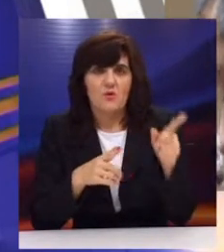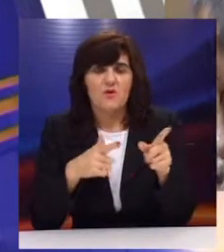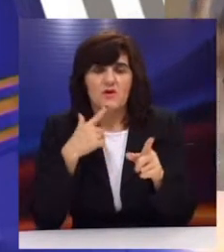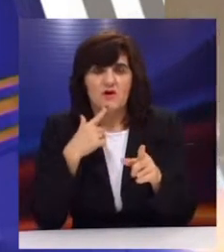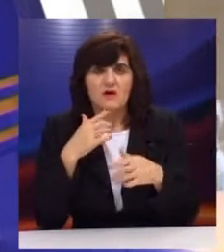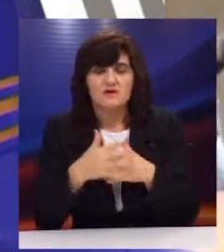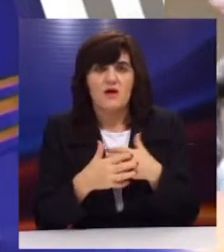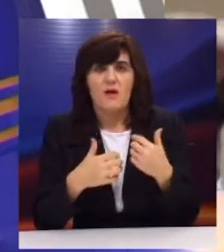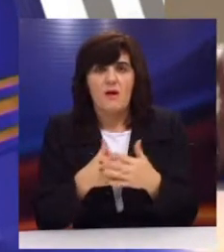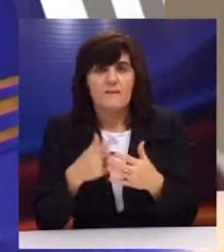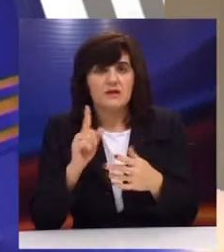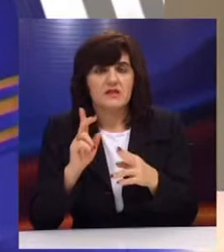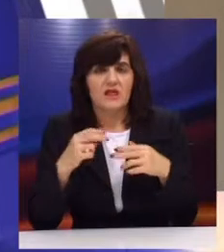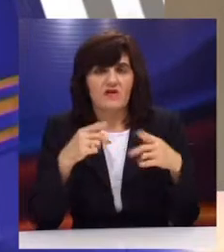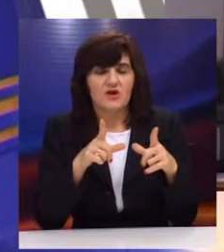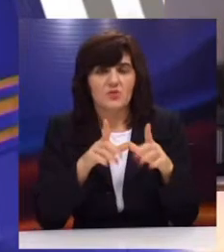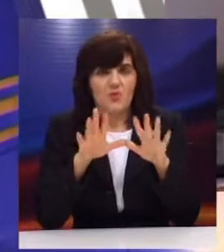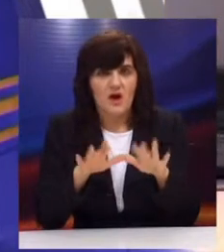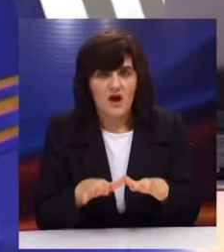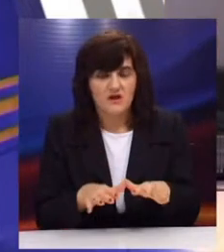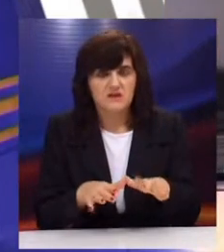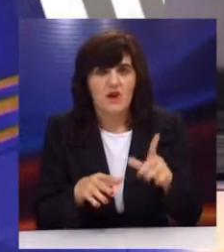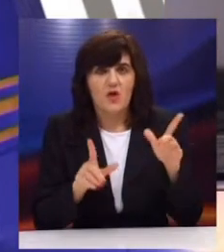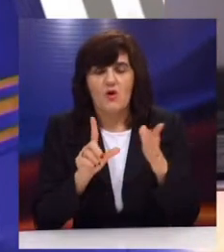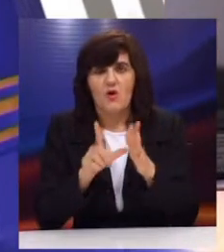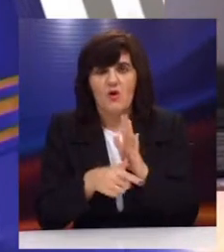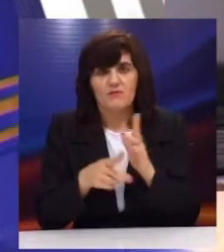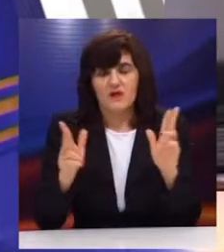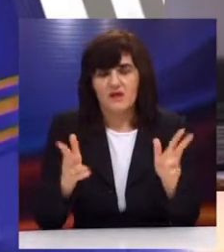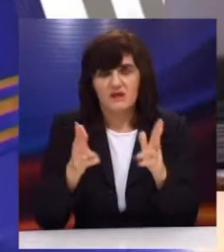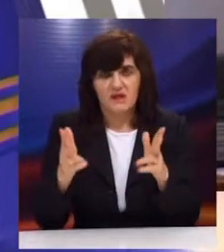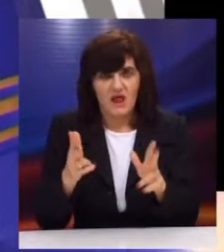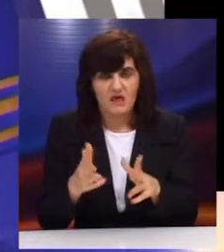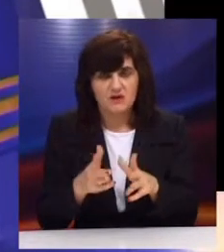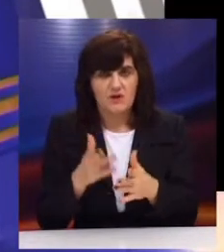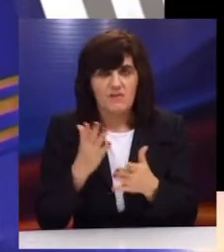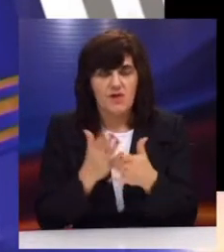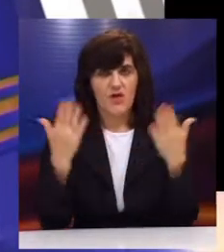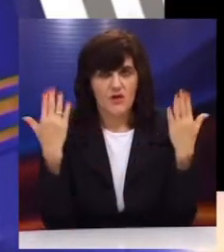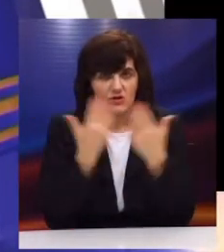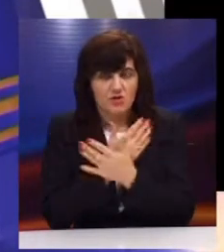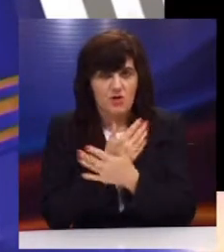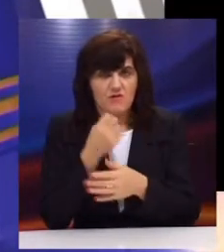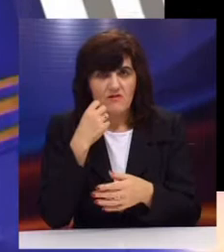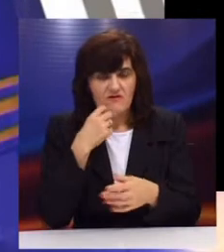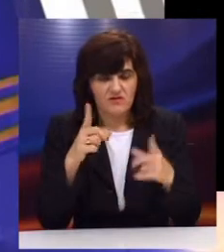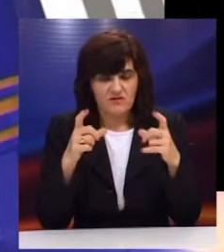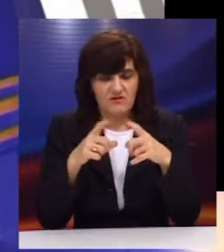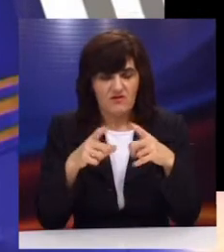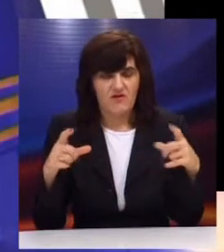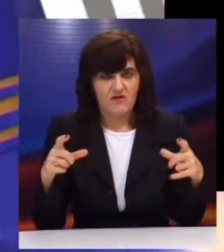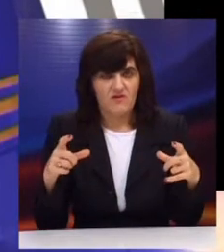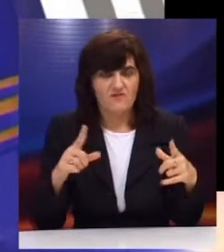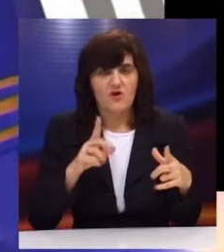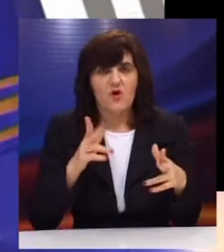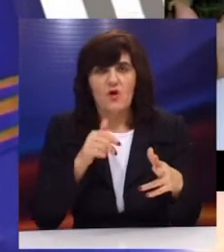da se mačak u subotu nije vratio u kancelariju i da je odmah počeo da ga traži. Doživio je šok kada je video fotografije na